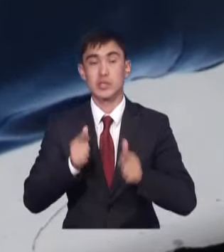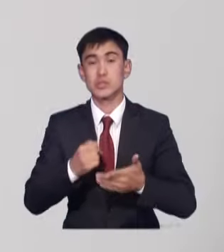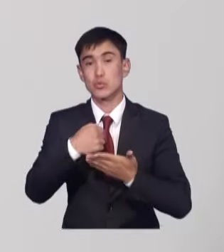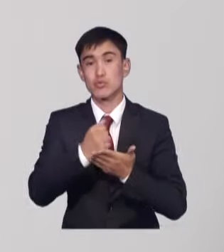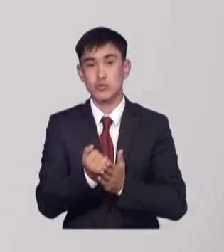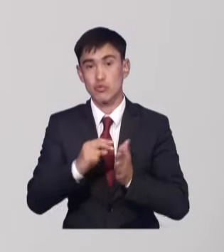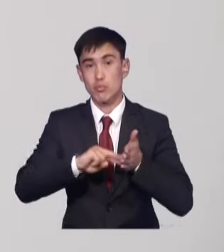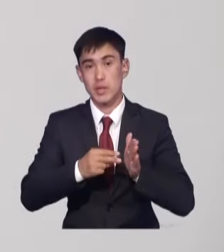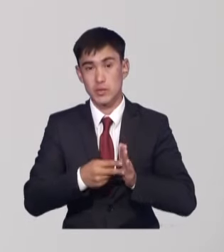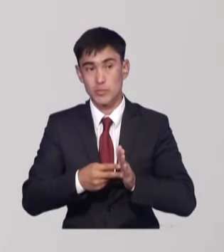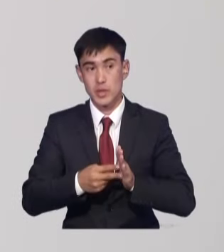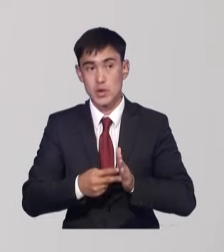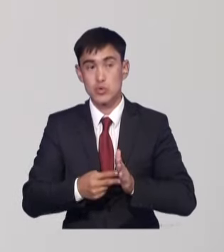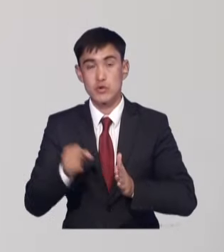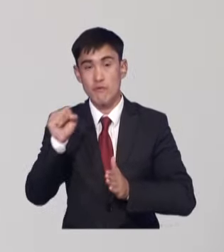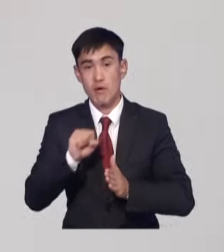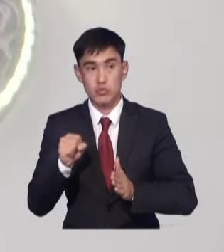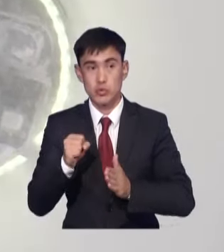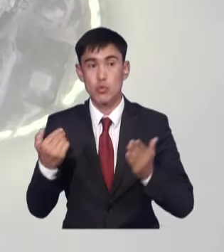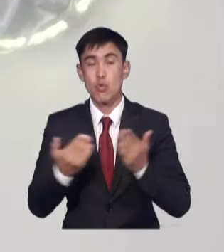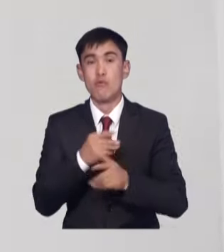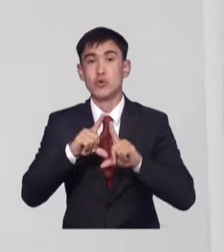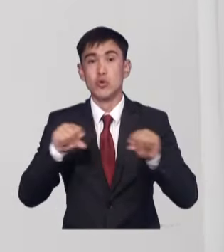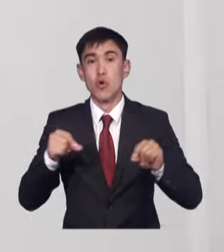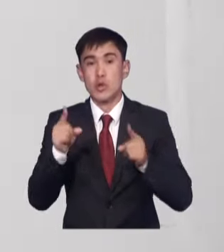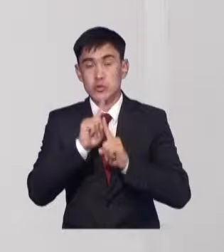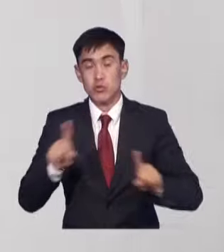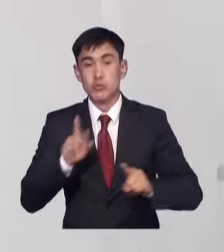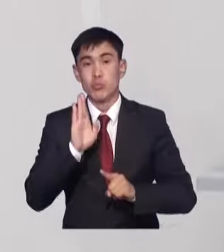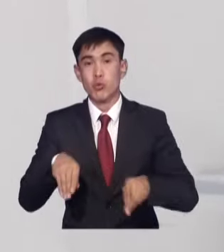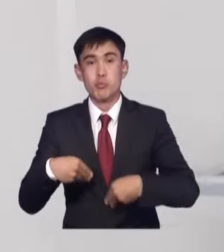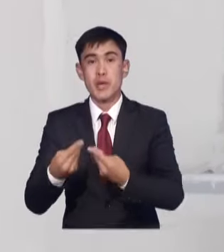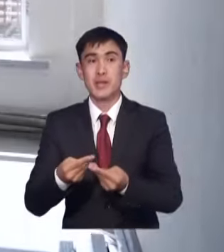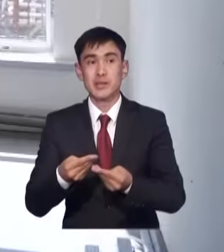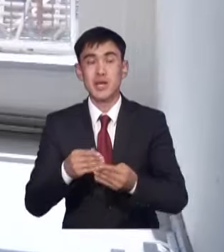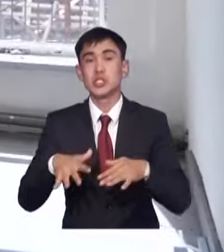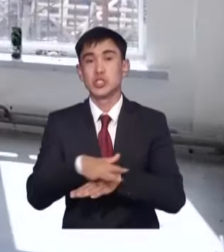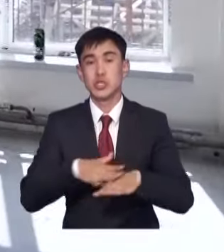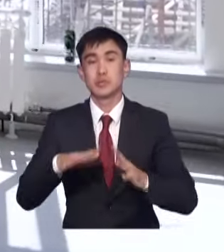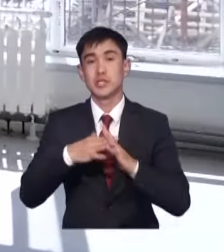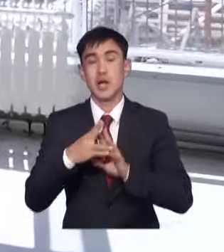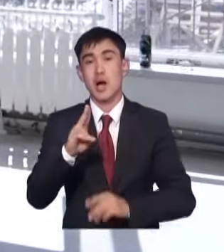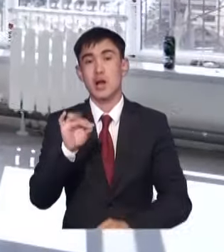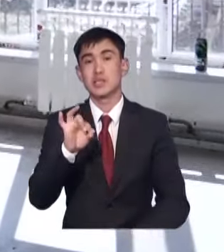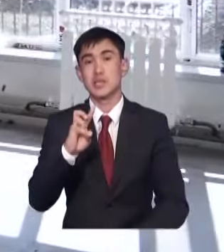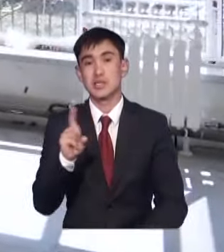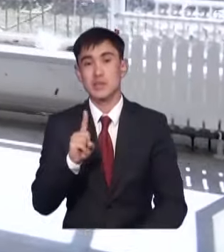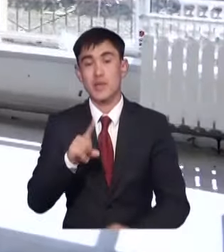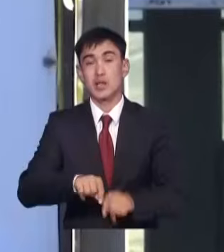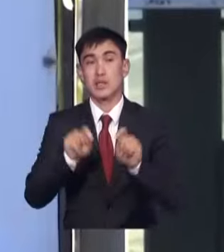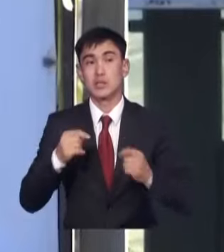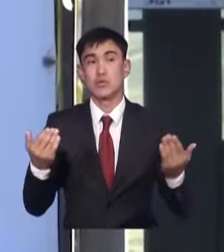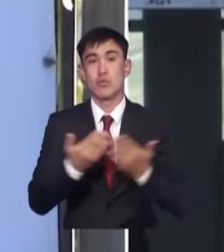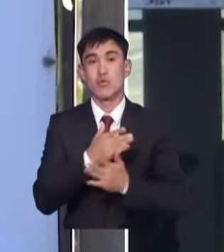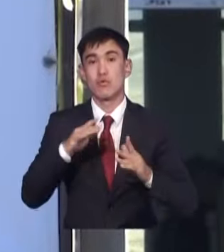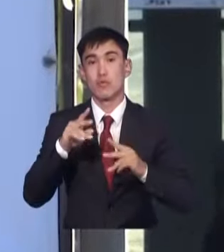утверждённого плану и уже в августе Новая школа искусств будет передана на благо жителей села караса открытие обновлённого